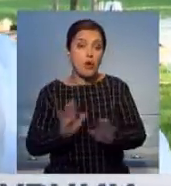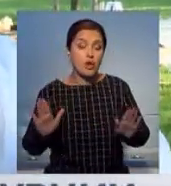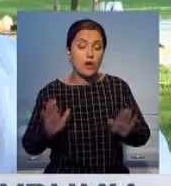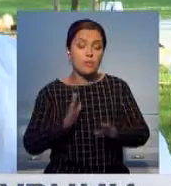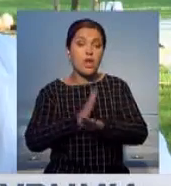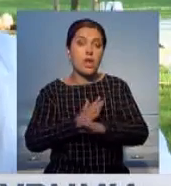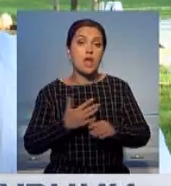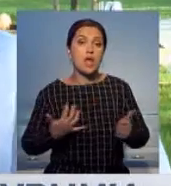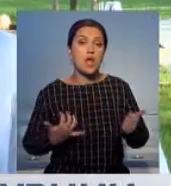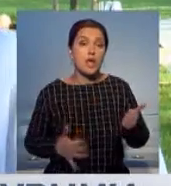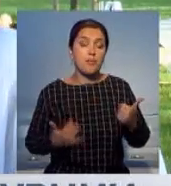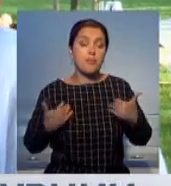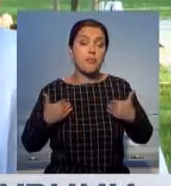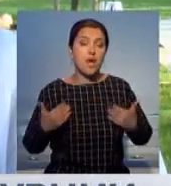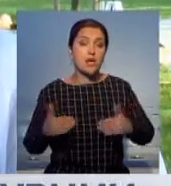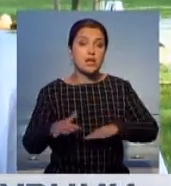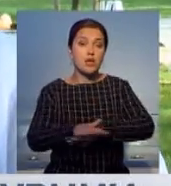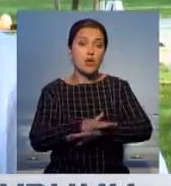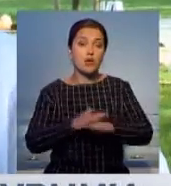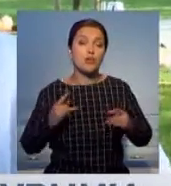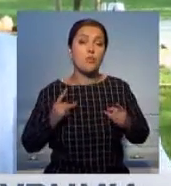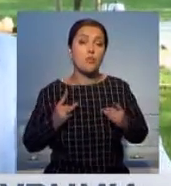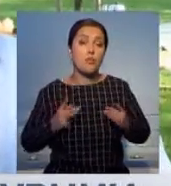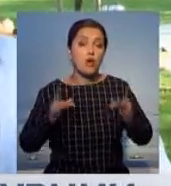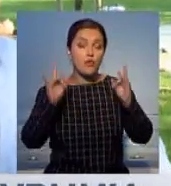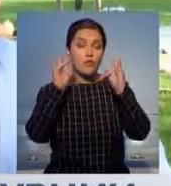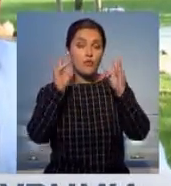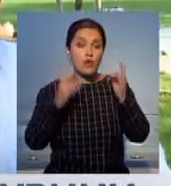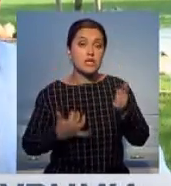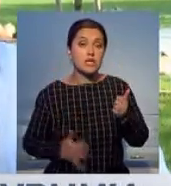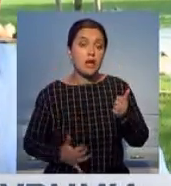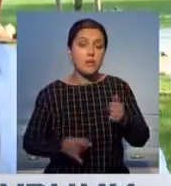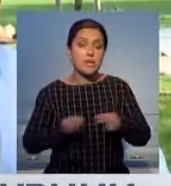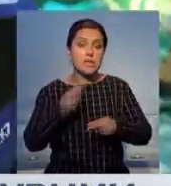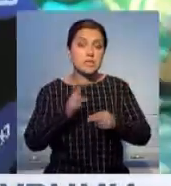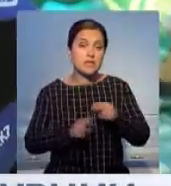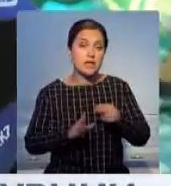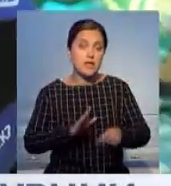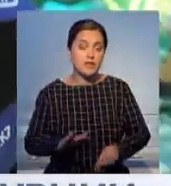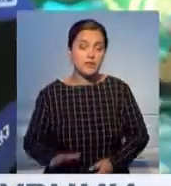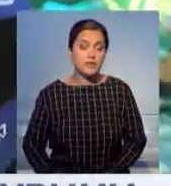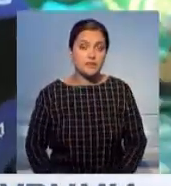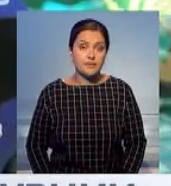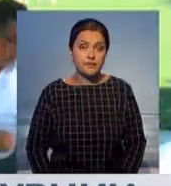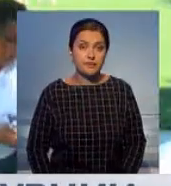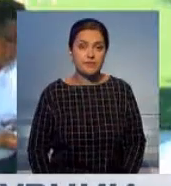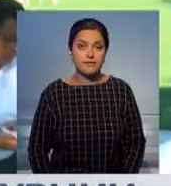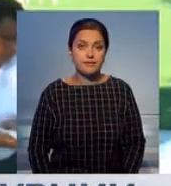Я хочу поздравить весь народ с этим праздником. Пусть звуки Домбры никогда не затихают.